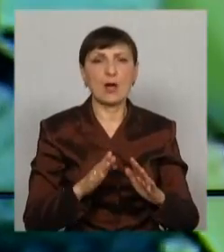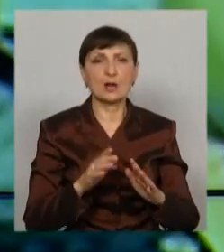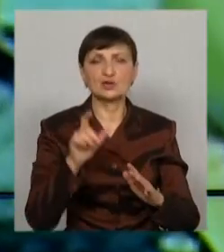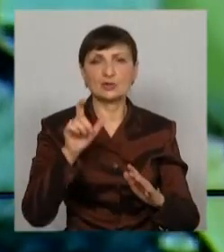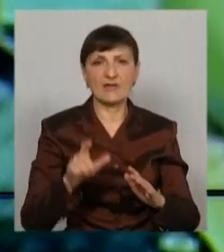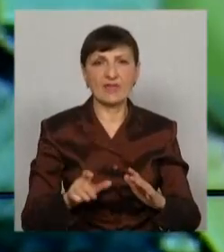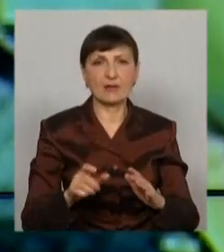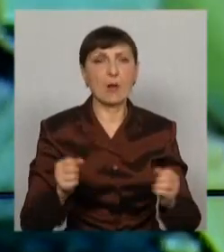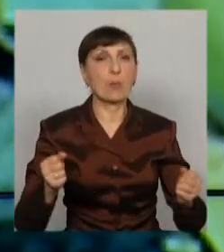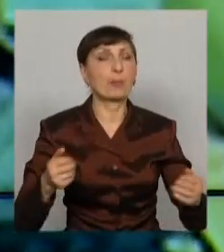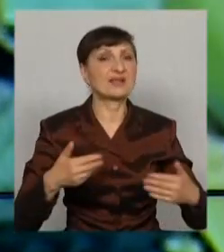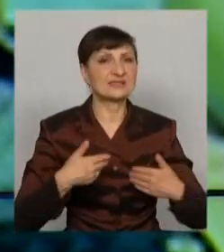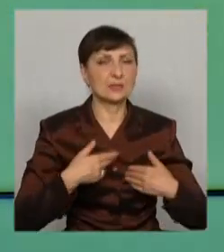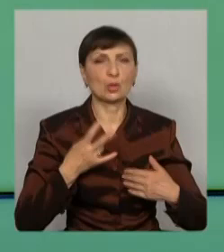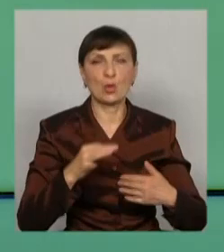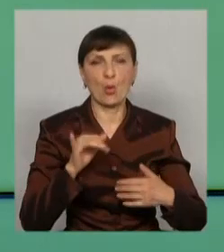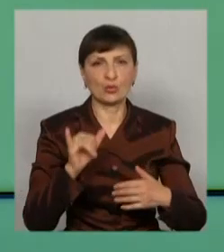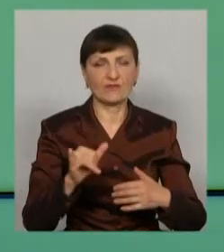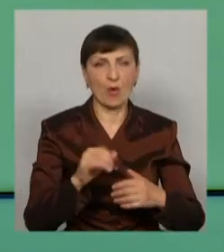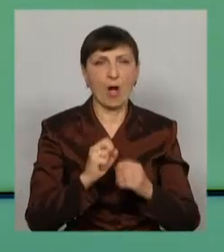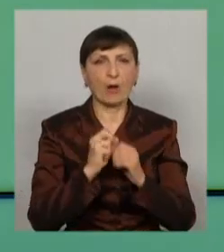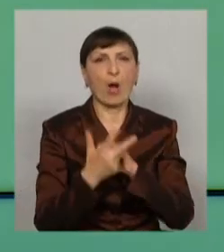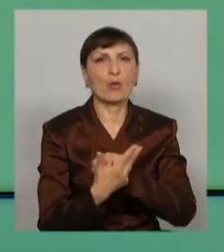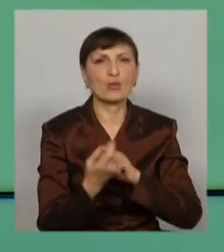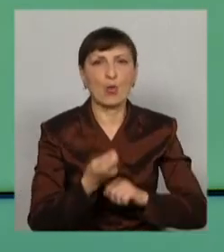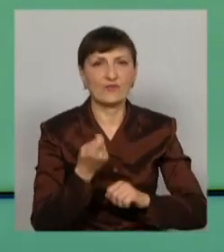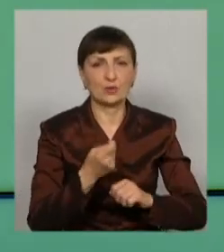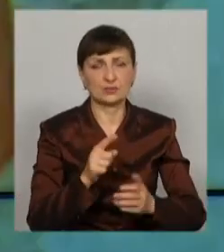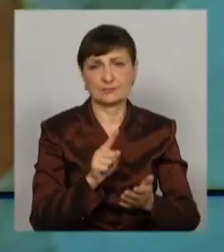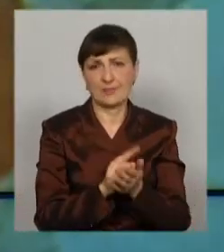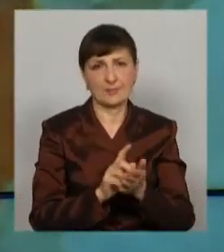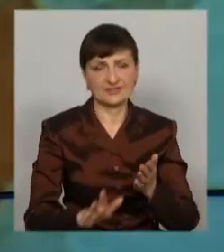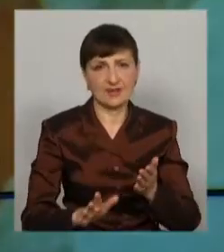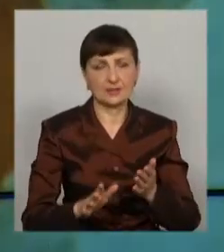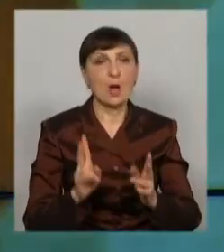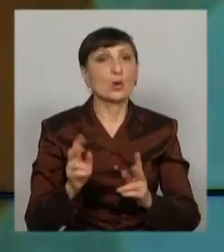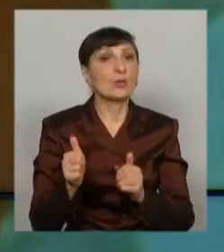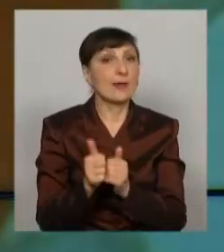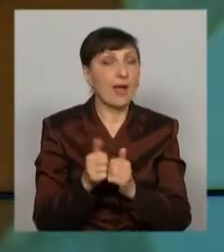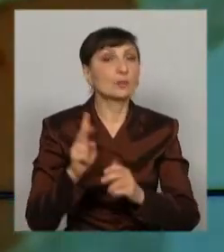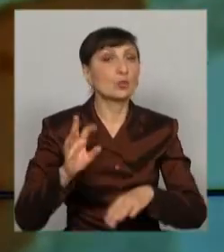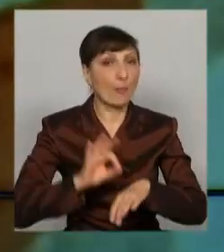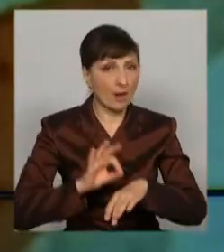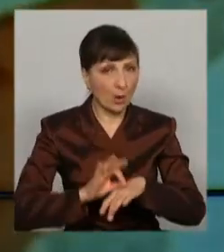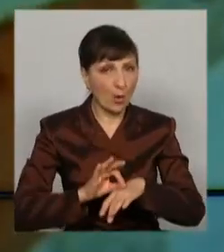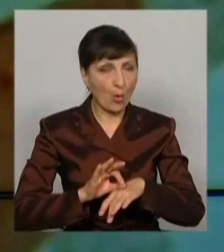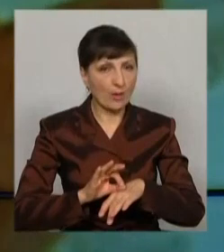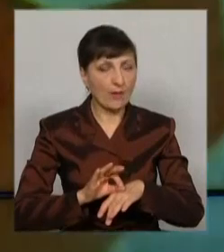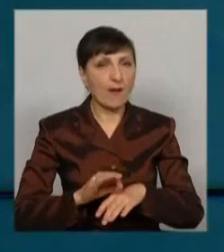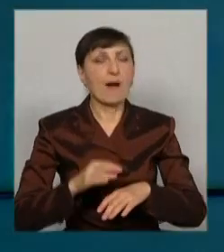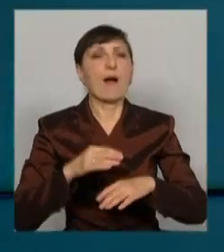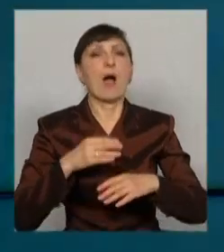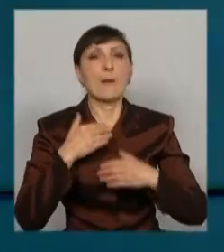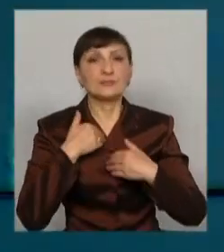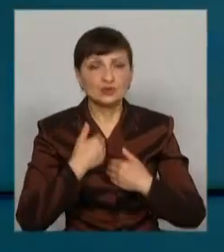человек простынет, но это не означает, что он схватит вирус. Вот только если рядом с ним будет больной человек, который выделяет при